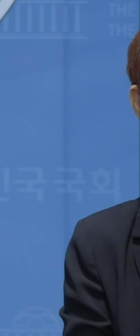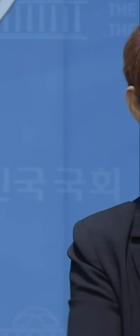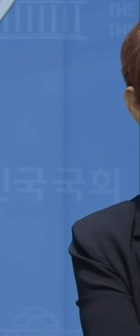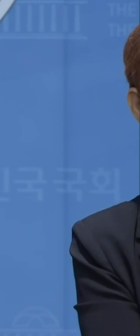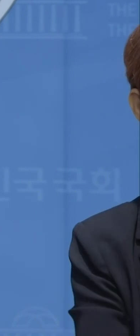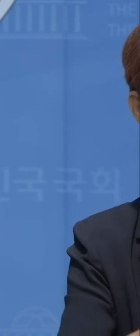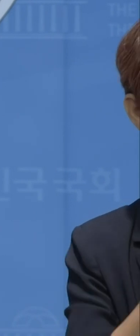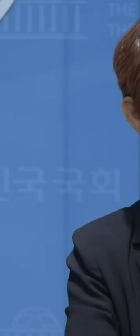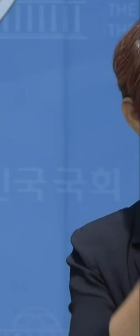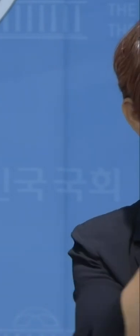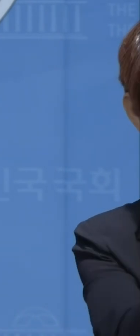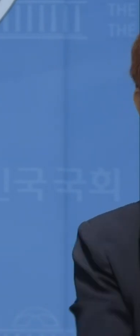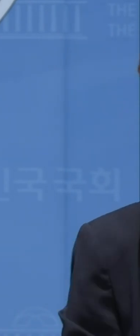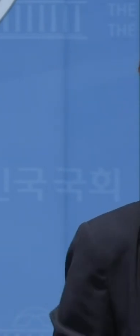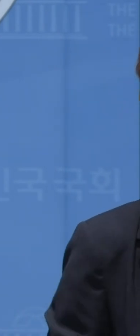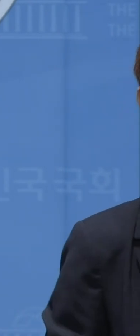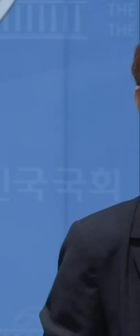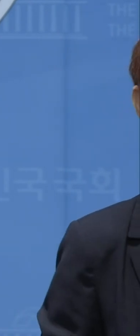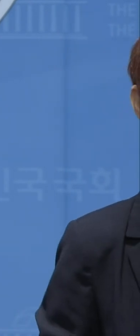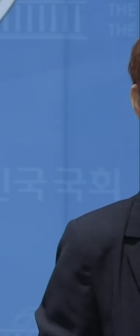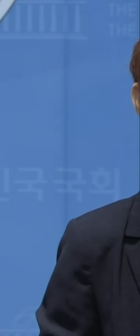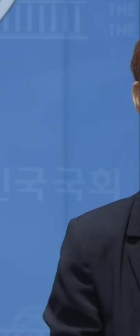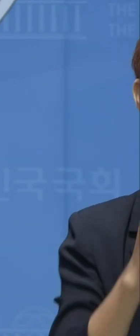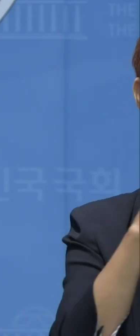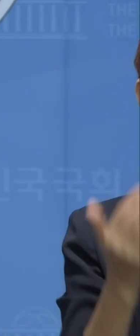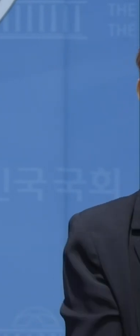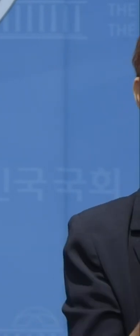급한 모양입니다 최근